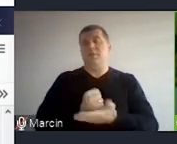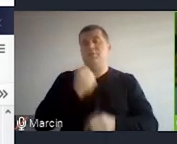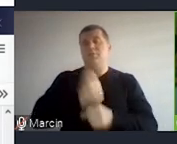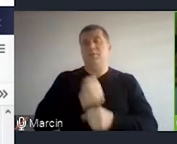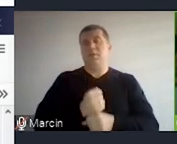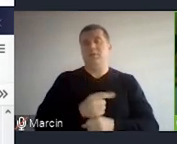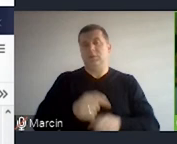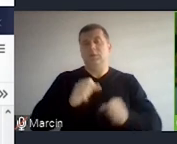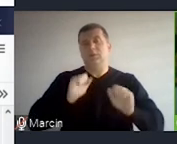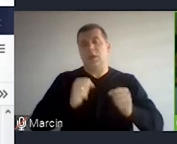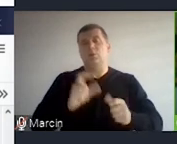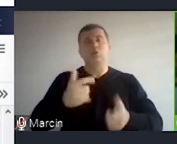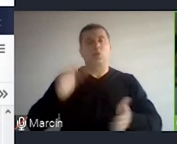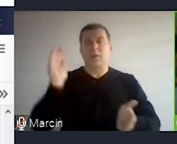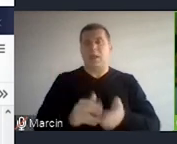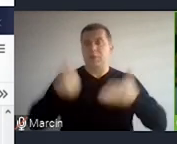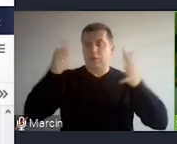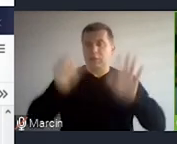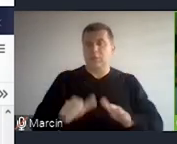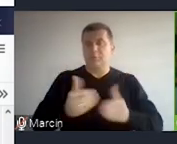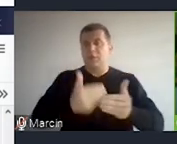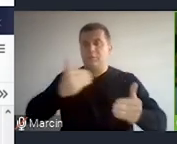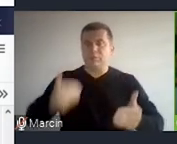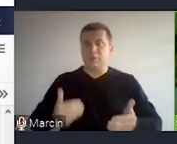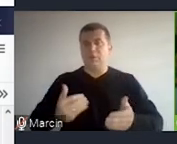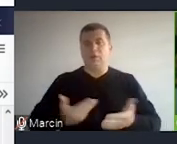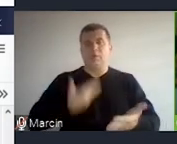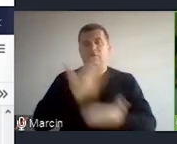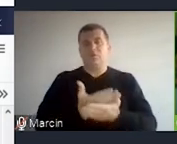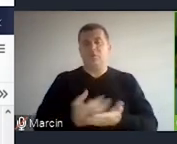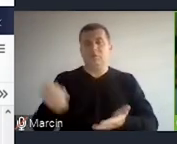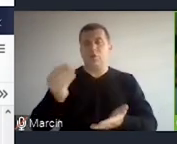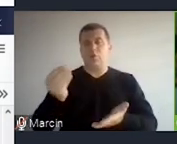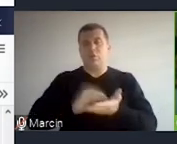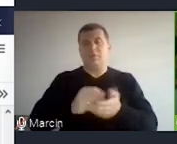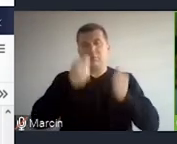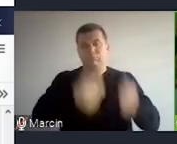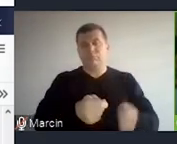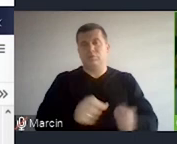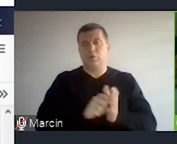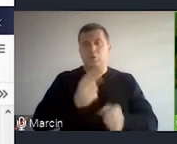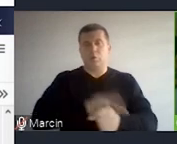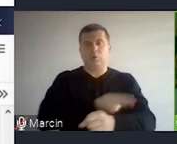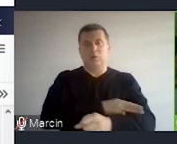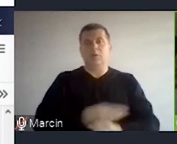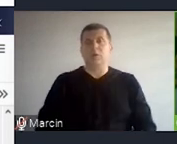i funkcjonować co najmniej 6 miesięcy przed złożeniem wniosku o dofinansowanie,